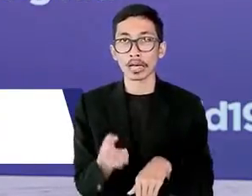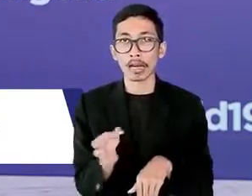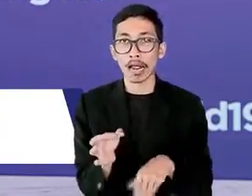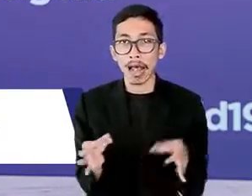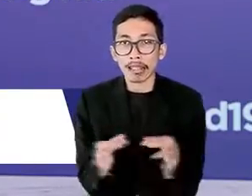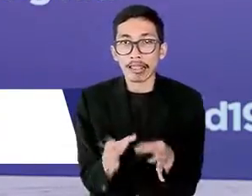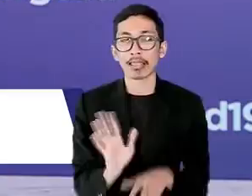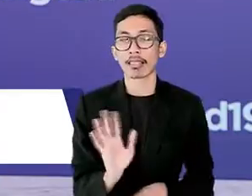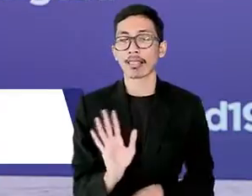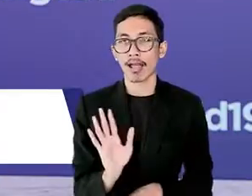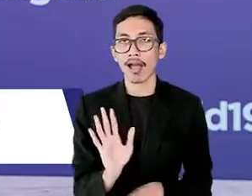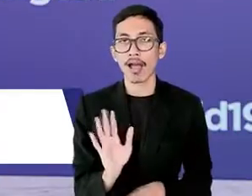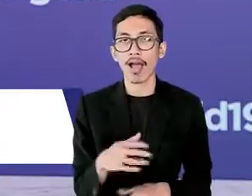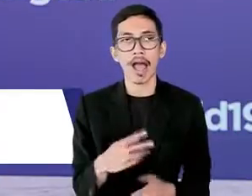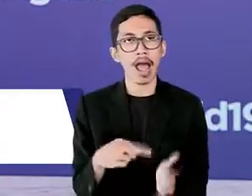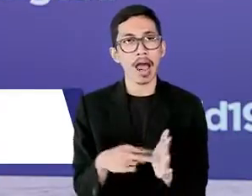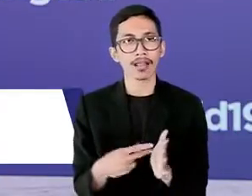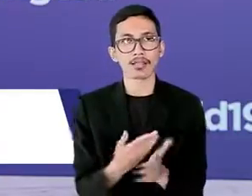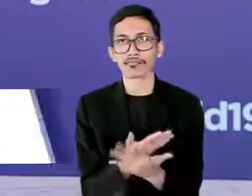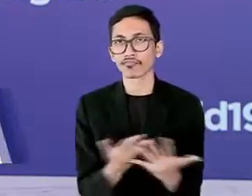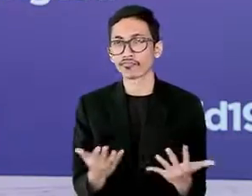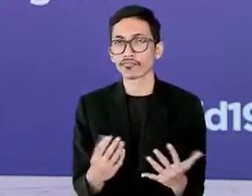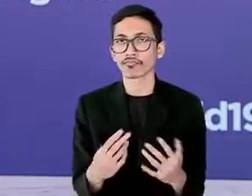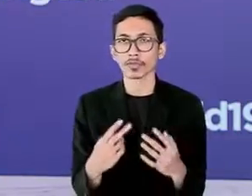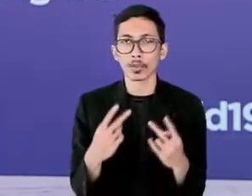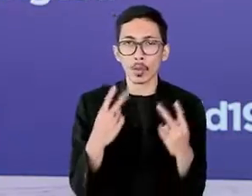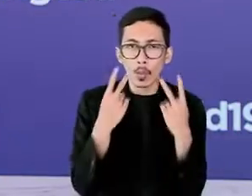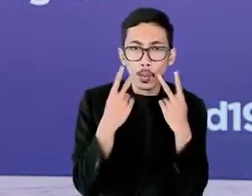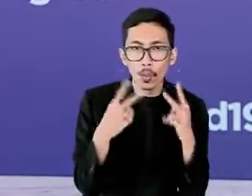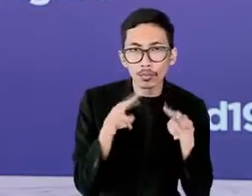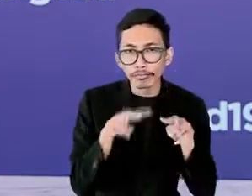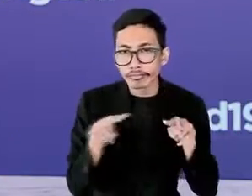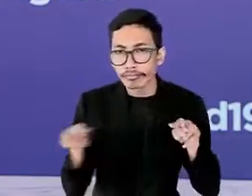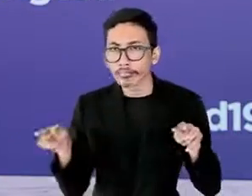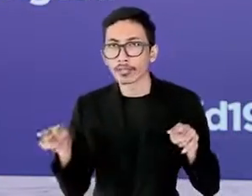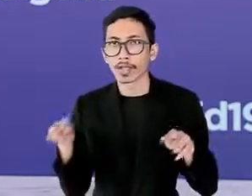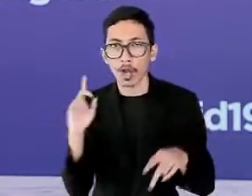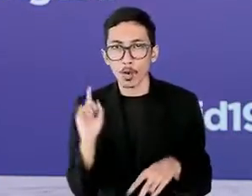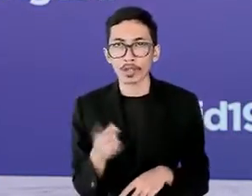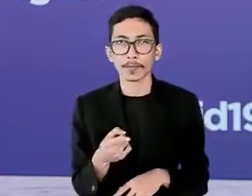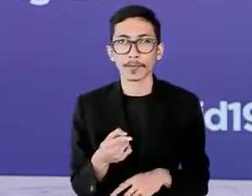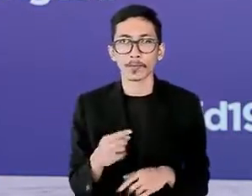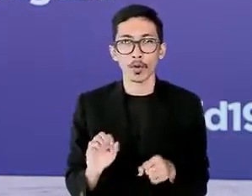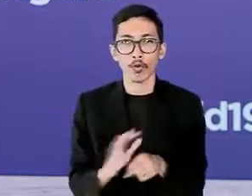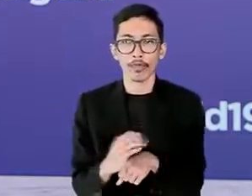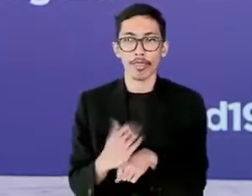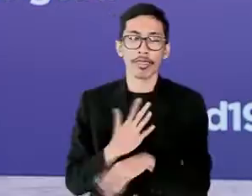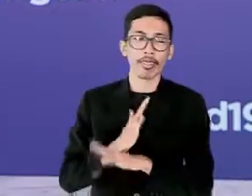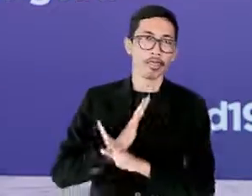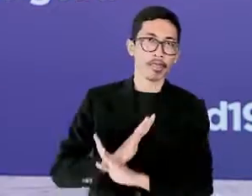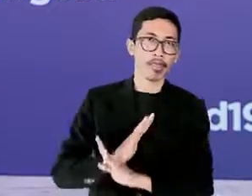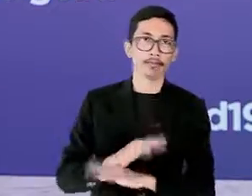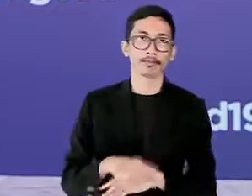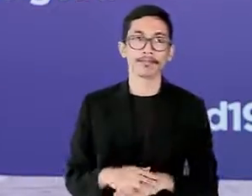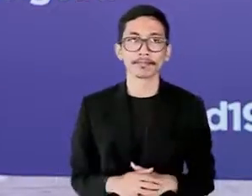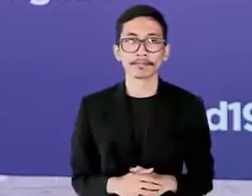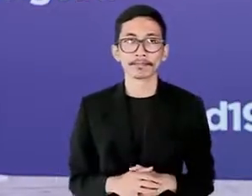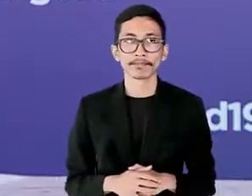kewaspadaan yang tinggi harus terus dijaga sehingga kita semua dapat terhindar dari covert 19